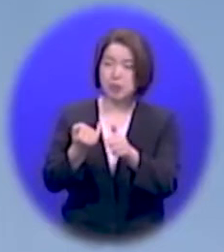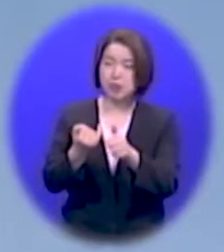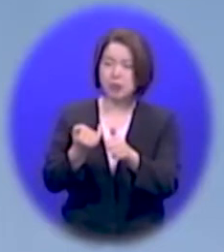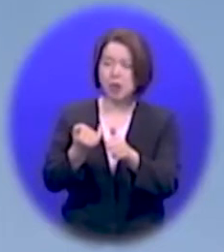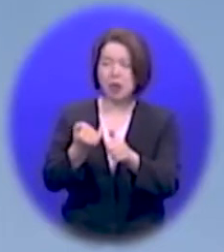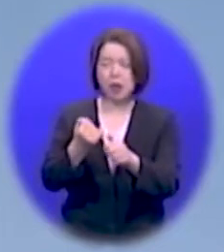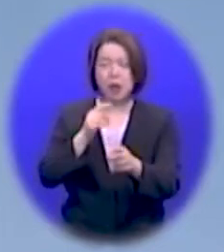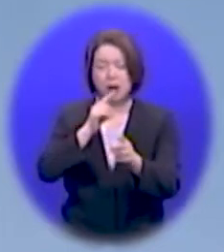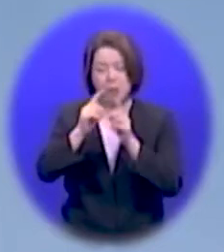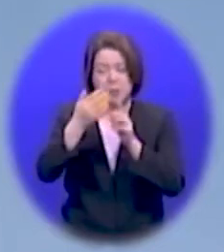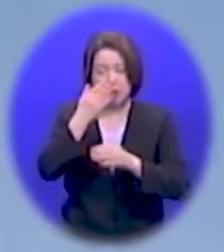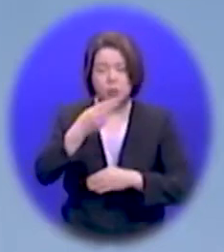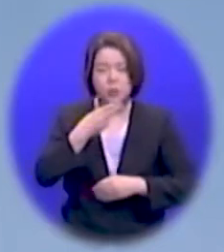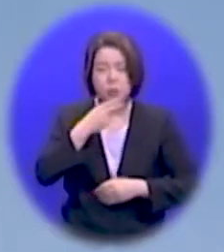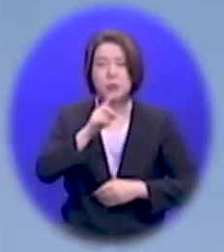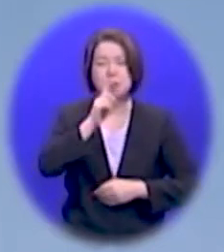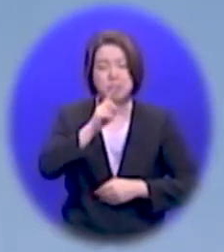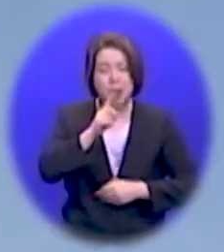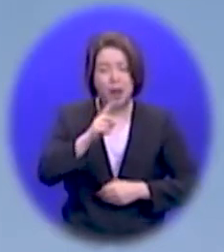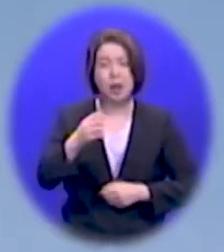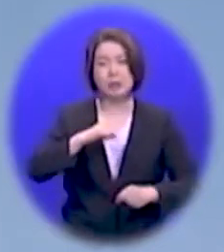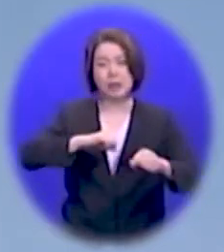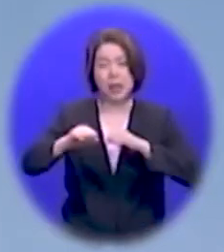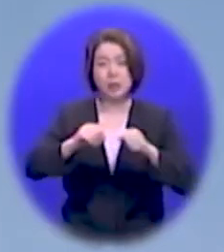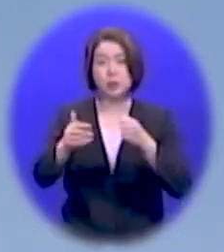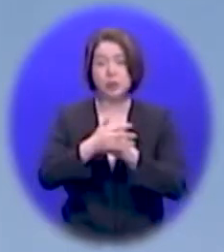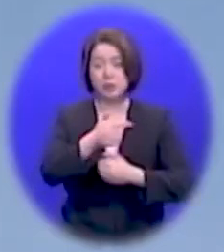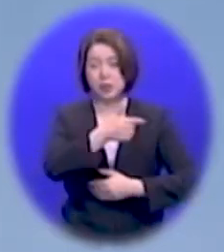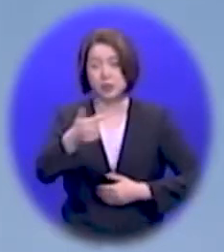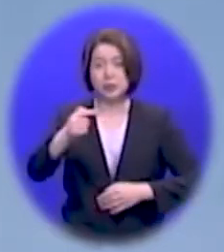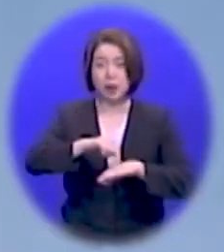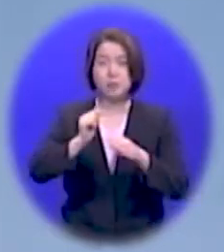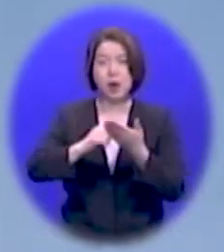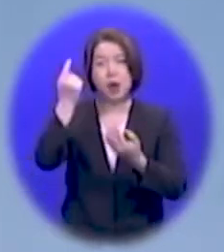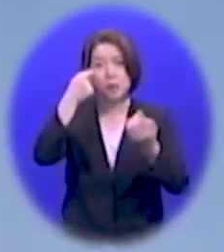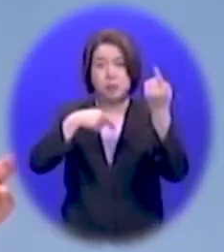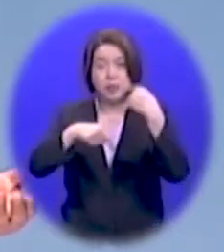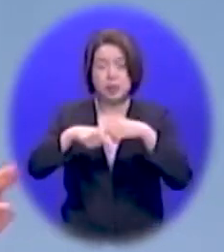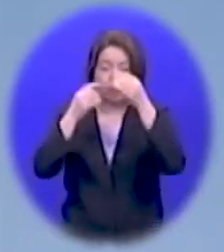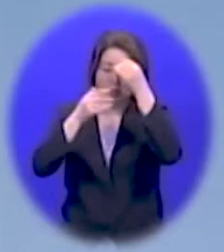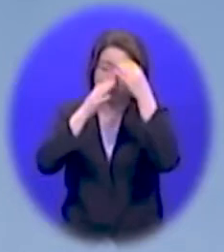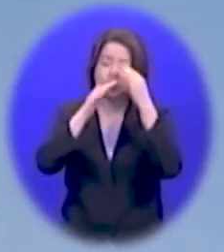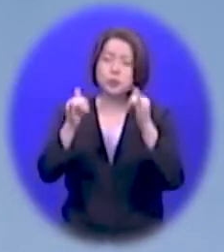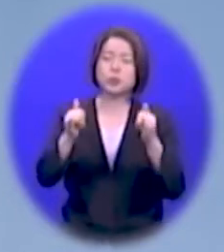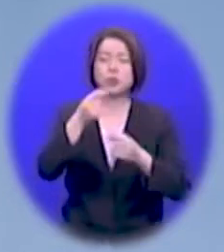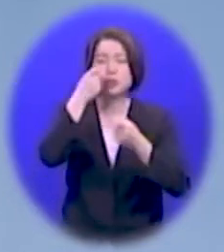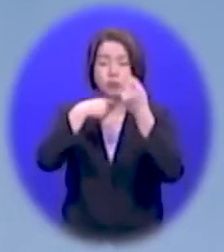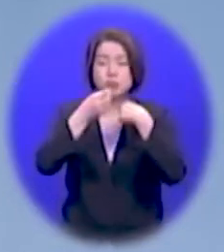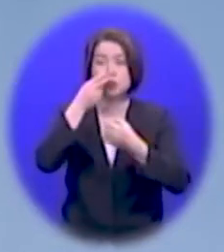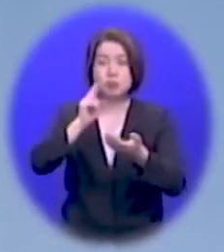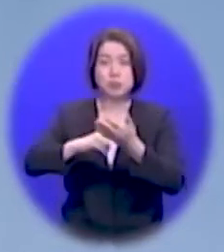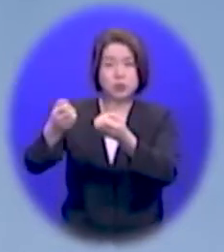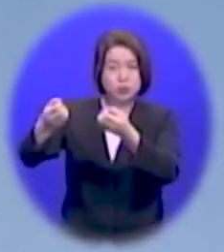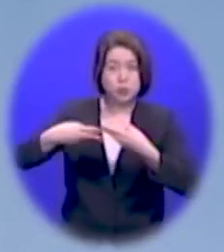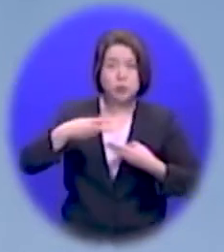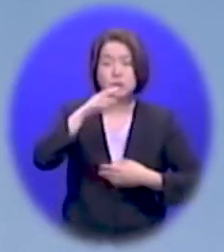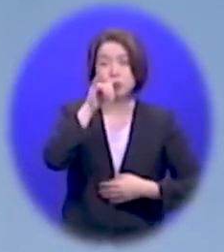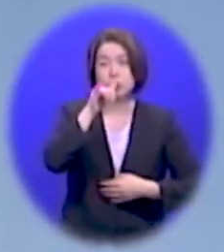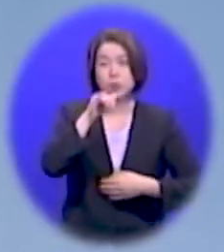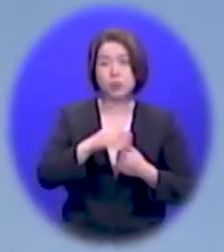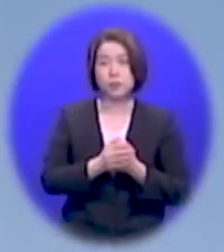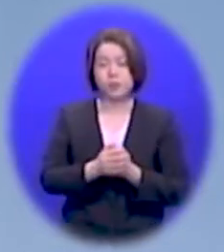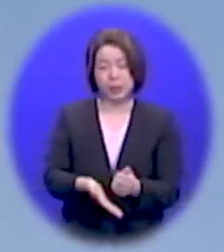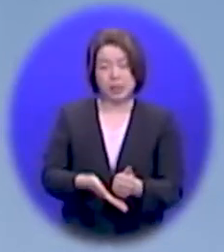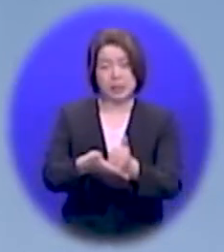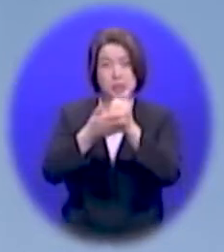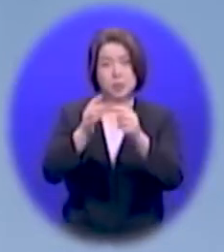그런 행동 때문에 크게 마음 상한 성도가 눈물로 편지를 보낸 것도 있고 섬기는